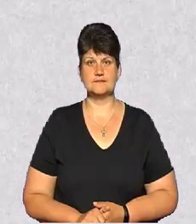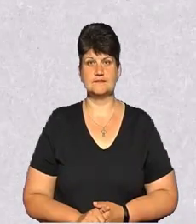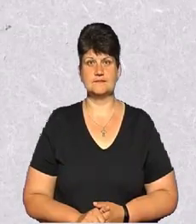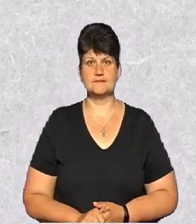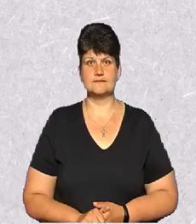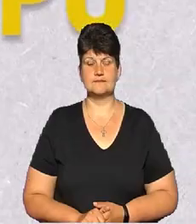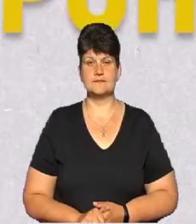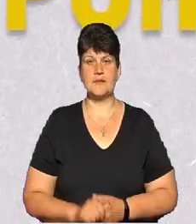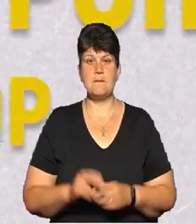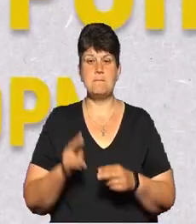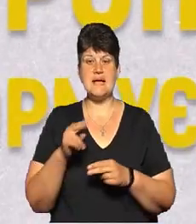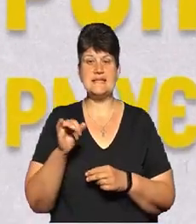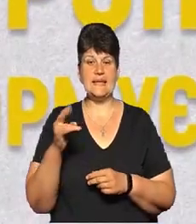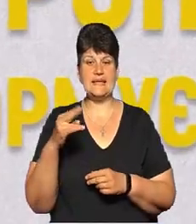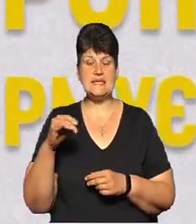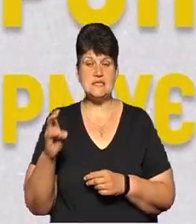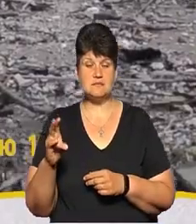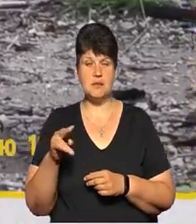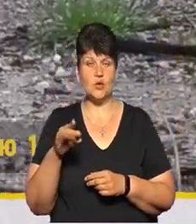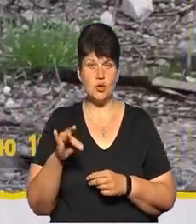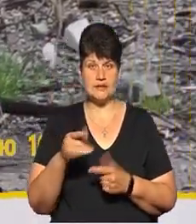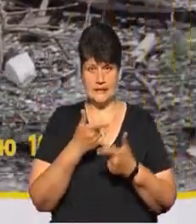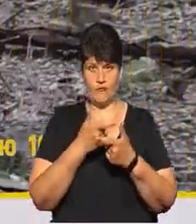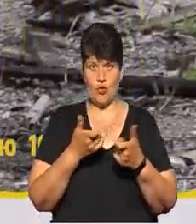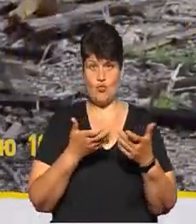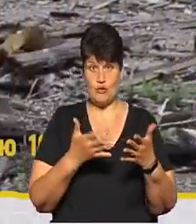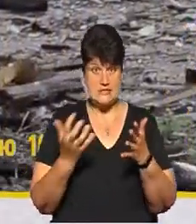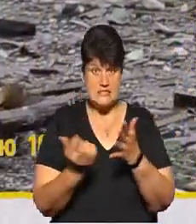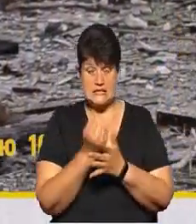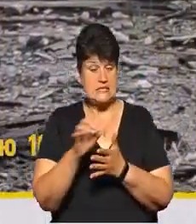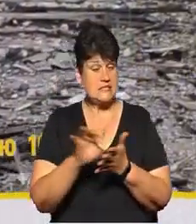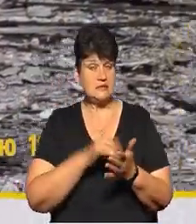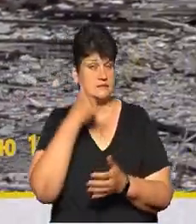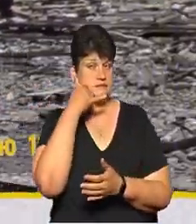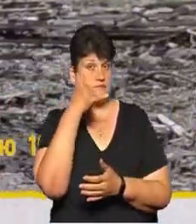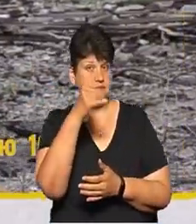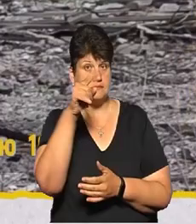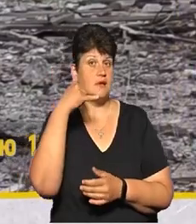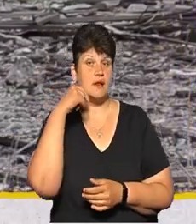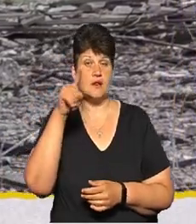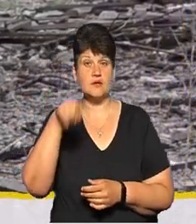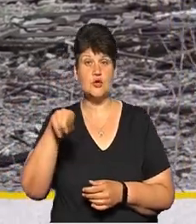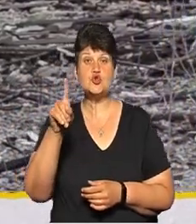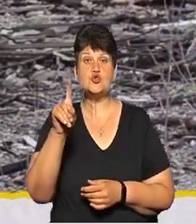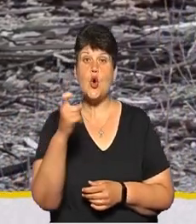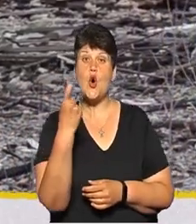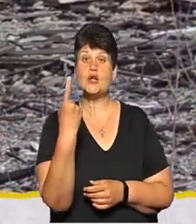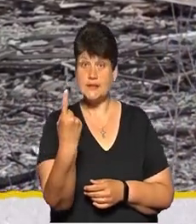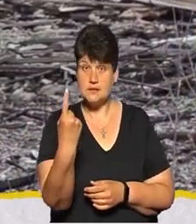Пес із ДСНС «Патрон» інформує. Про знахідку одразу повідомте, зателефонувавши на лінію 101. Мої